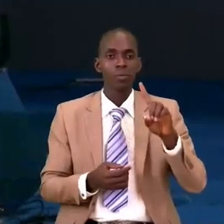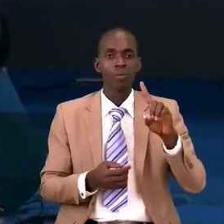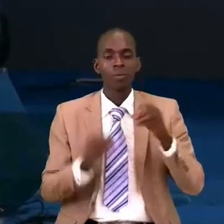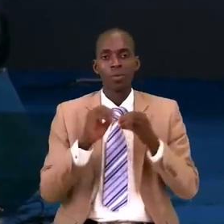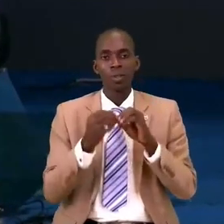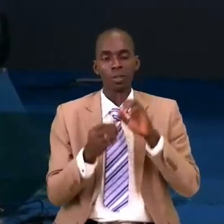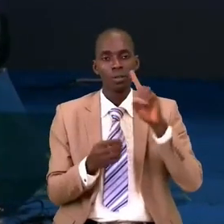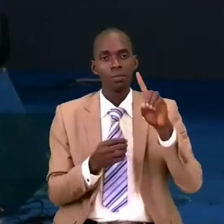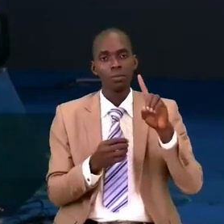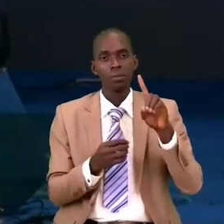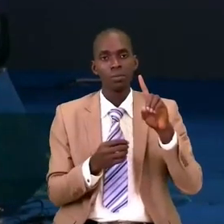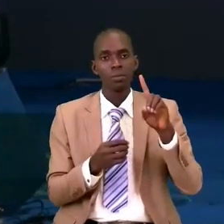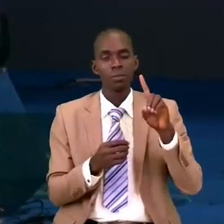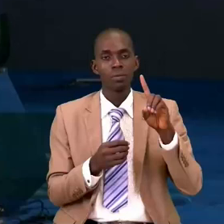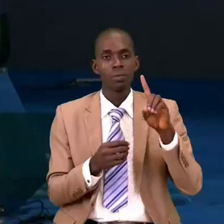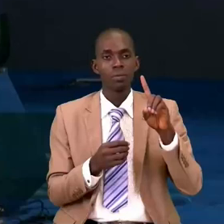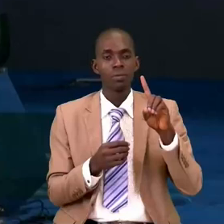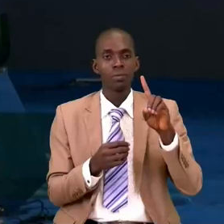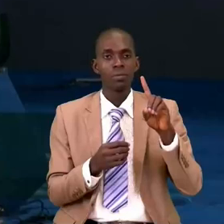le courage indispensable